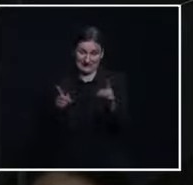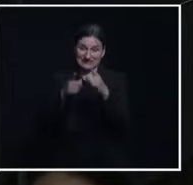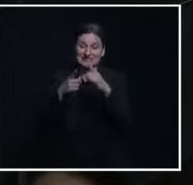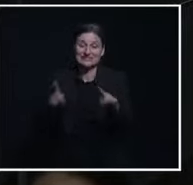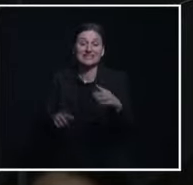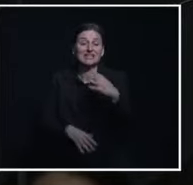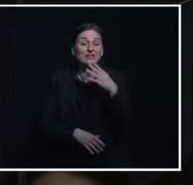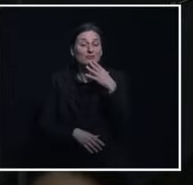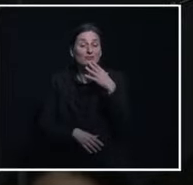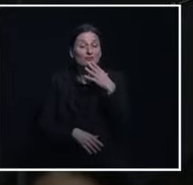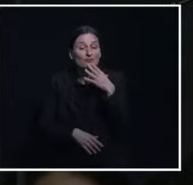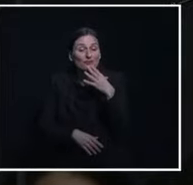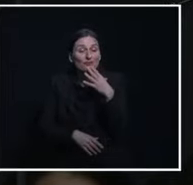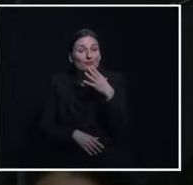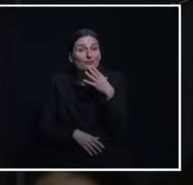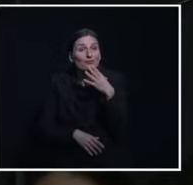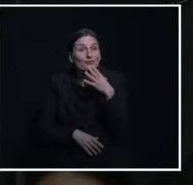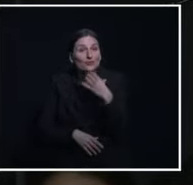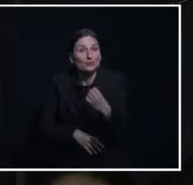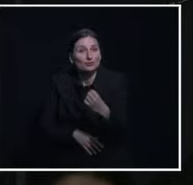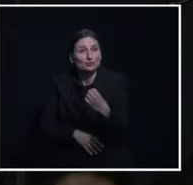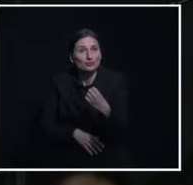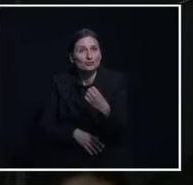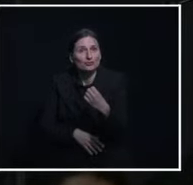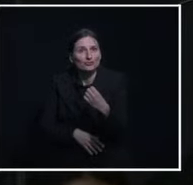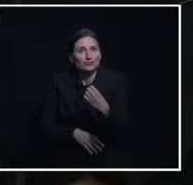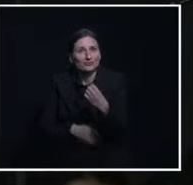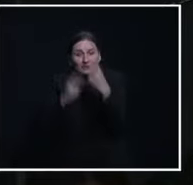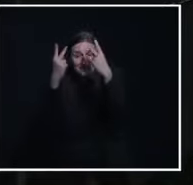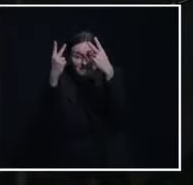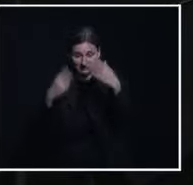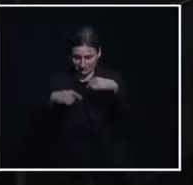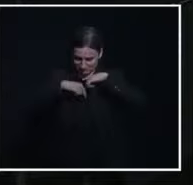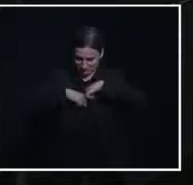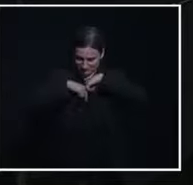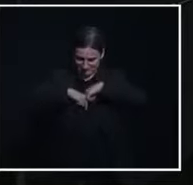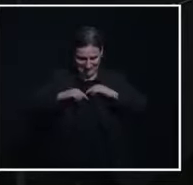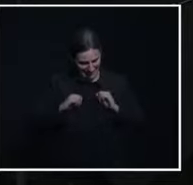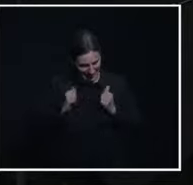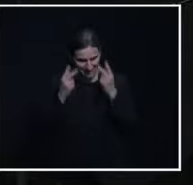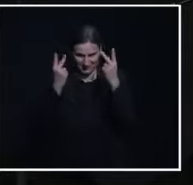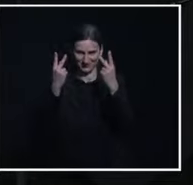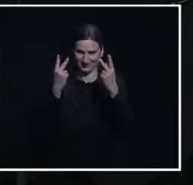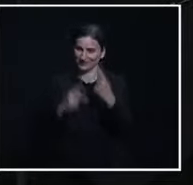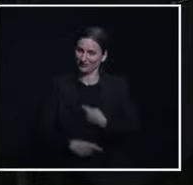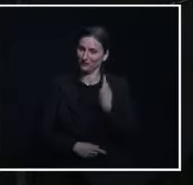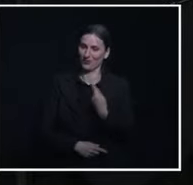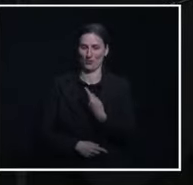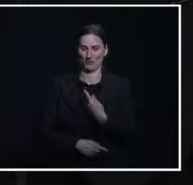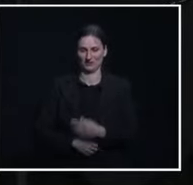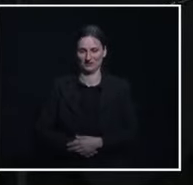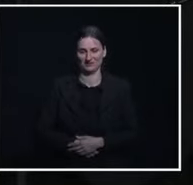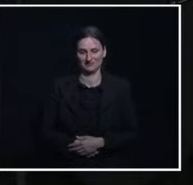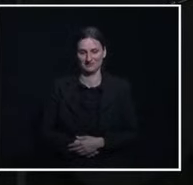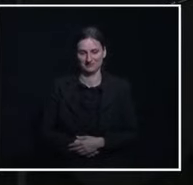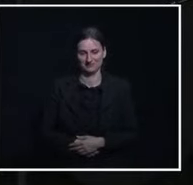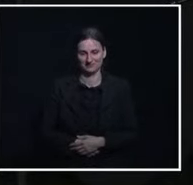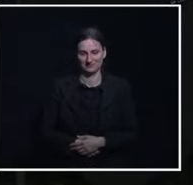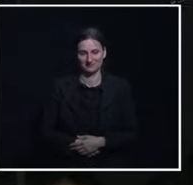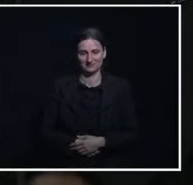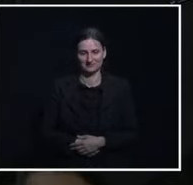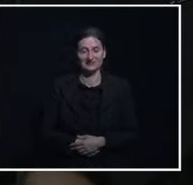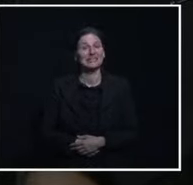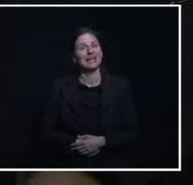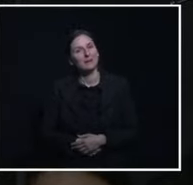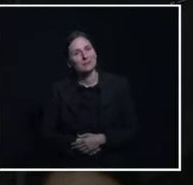wir überhaupt nicht aufgeben. Sie sind für uns lebenswichtig. Ja? Es